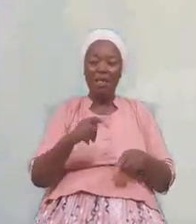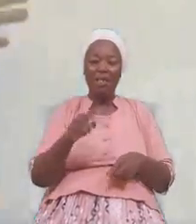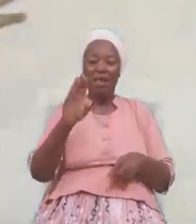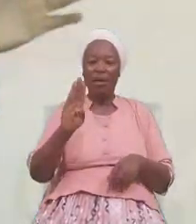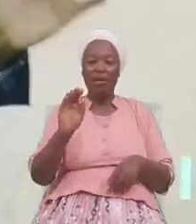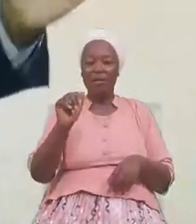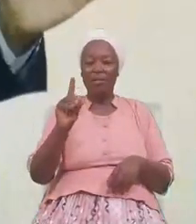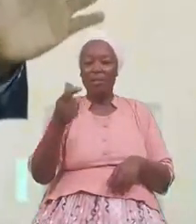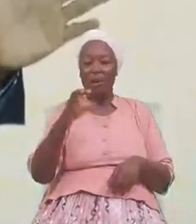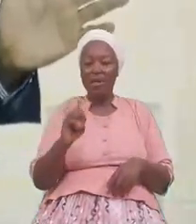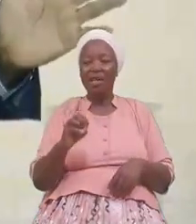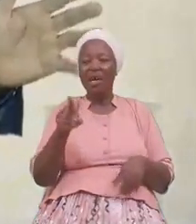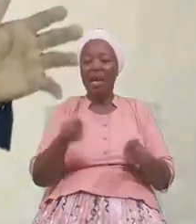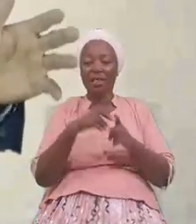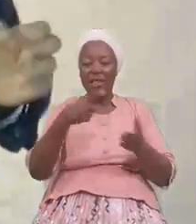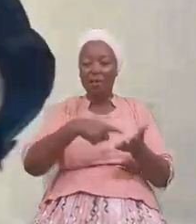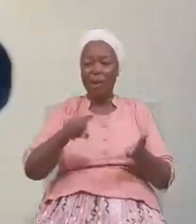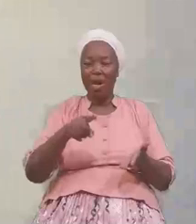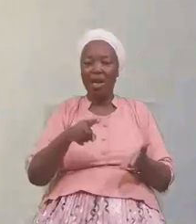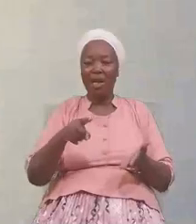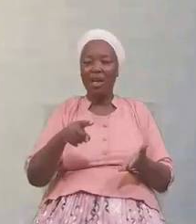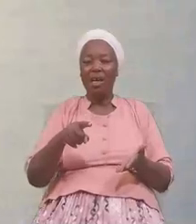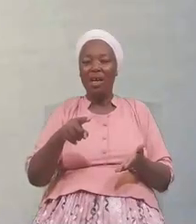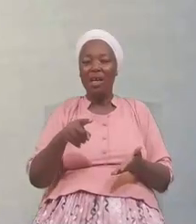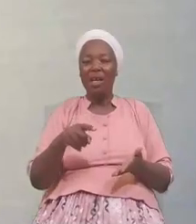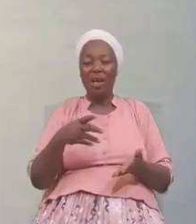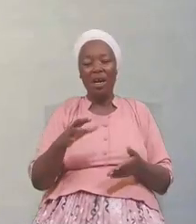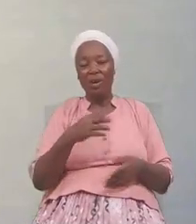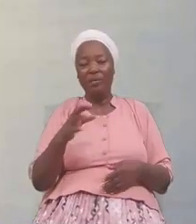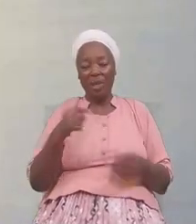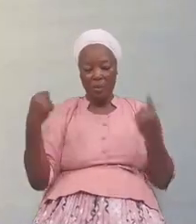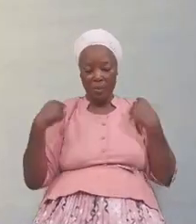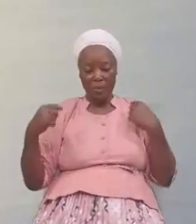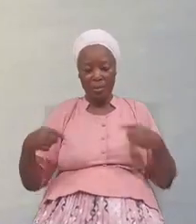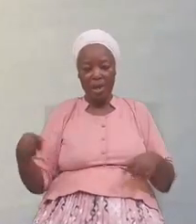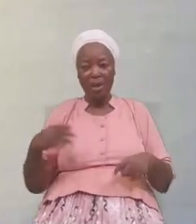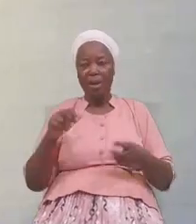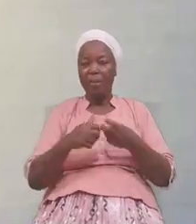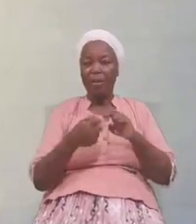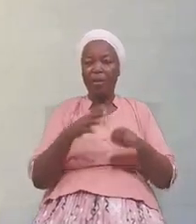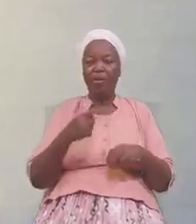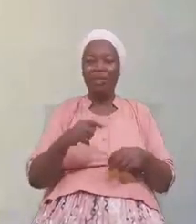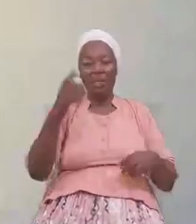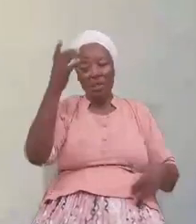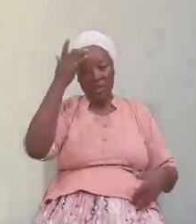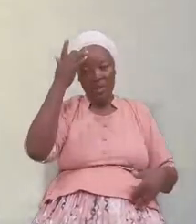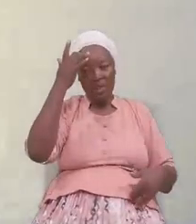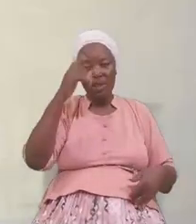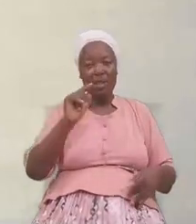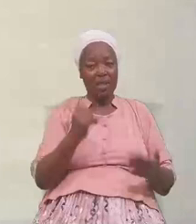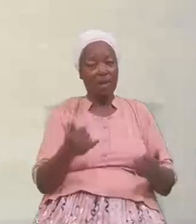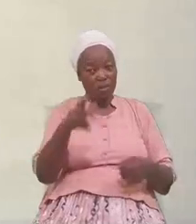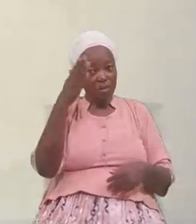marque de la douleur, des problèmes, de la maladie. Maintenant, tu sais